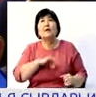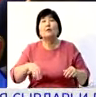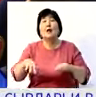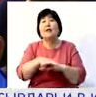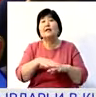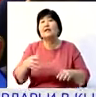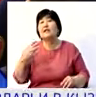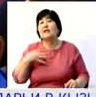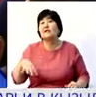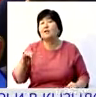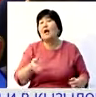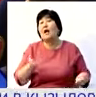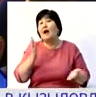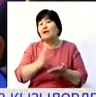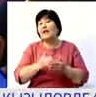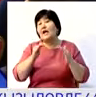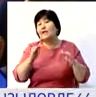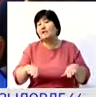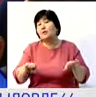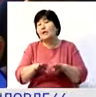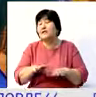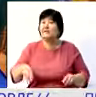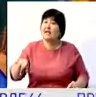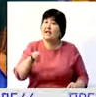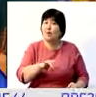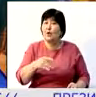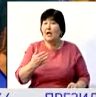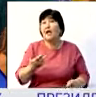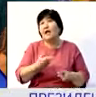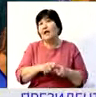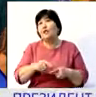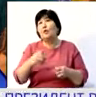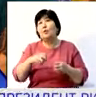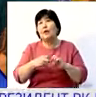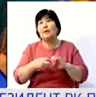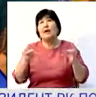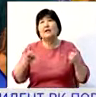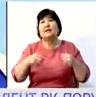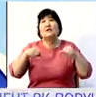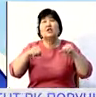населения Кызылординской области остается низким по сравнению с республиканским. И эту проблему необходимо